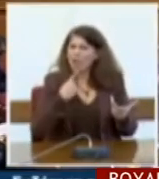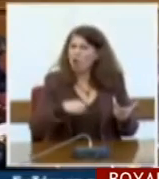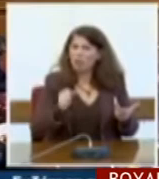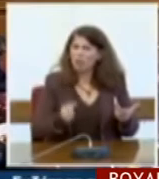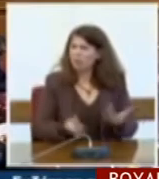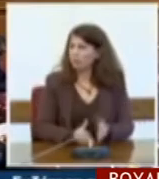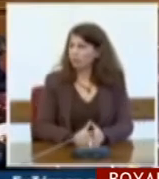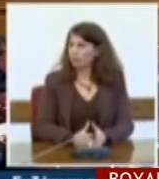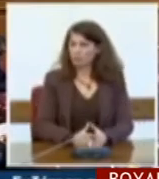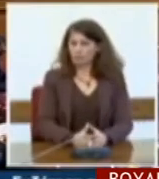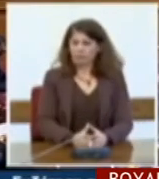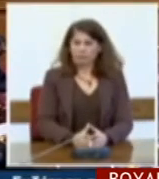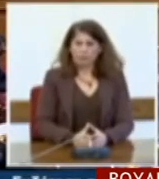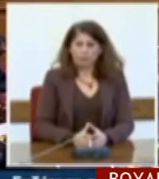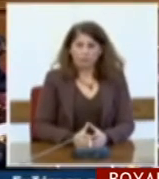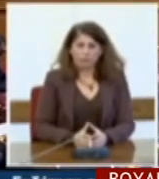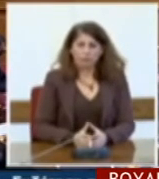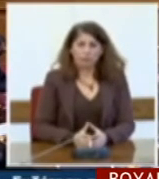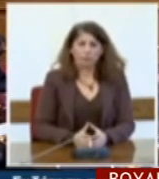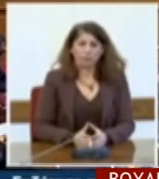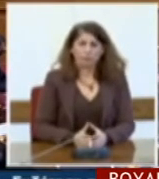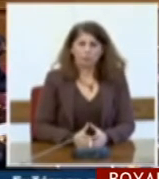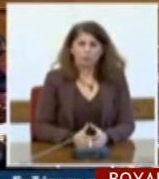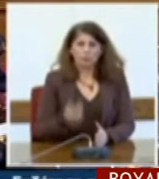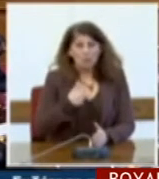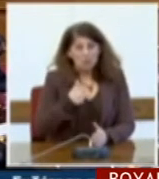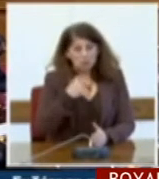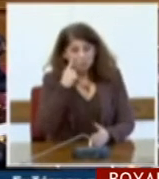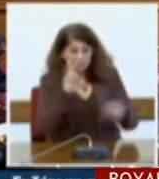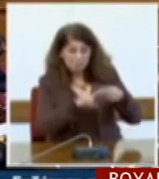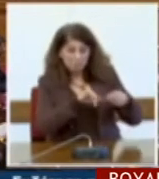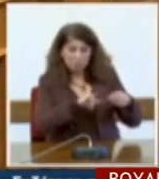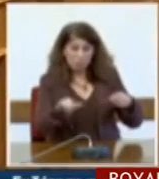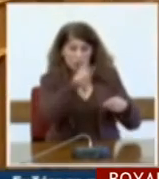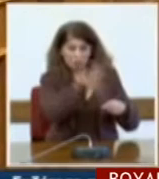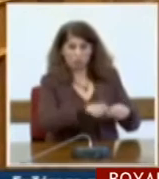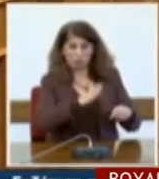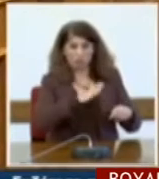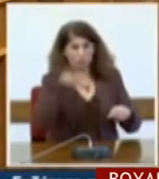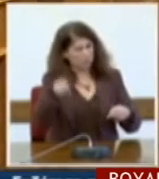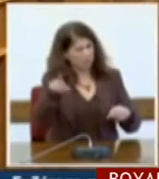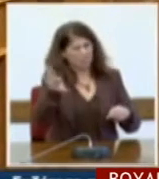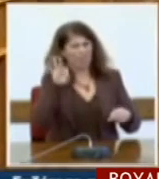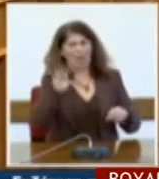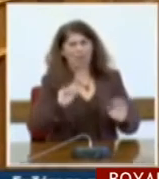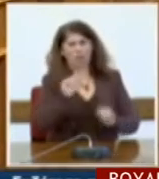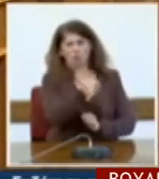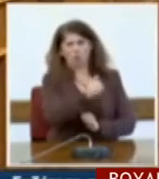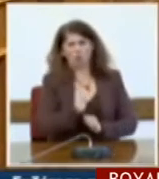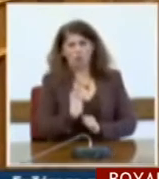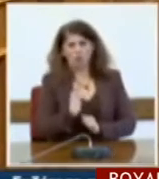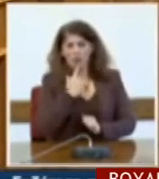Κοιτάξτε, δεν έχουμε σχέση, δεν τον έχω συναντήσει ποτέ αυτόν τον άνθρωπο εγώ προσωπικά. Εσείς τον διορίσατε. Αλλά